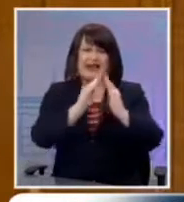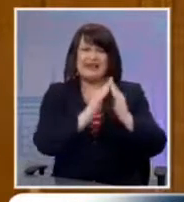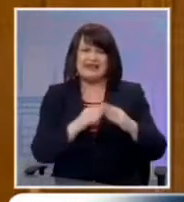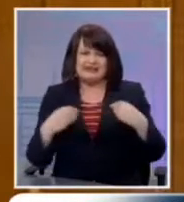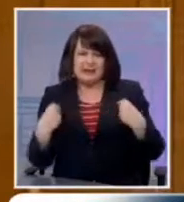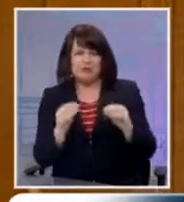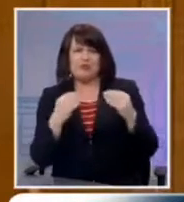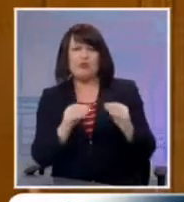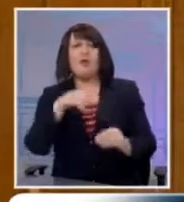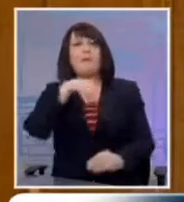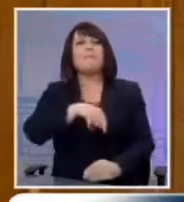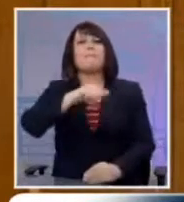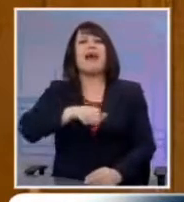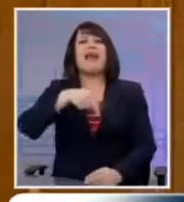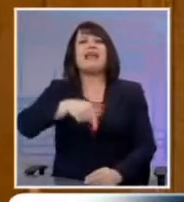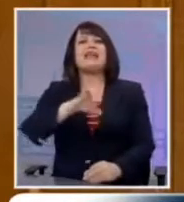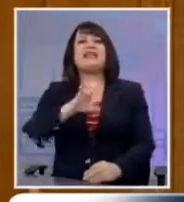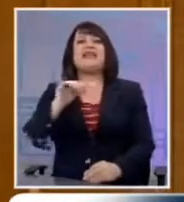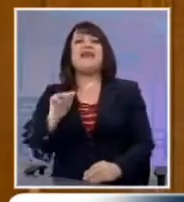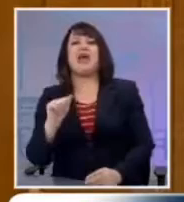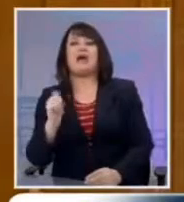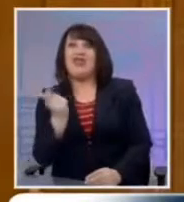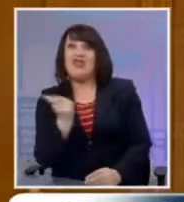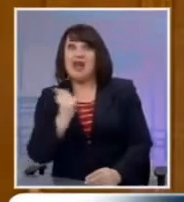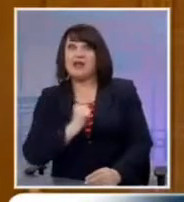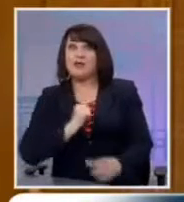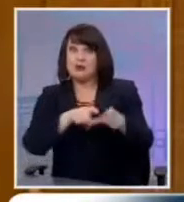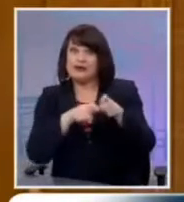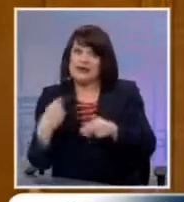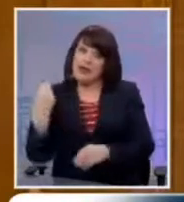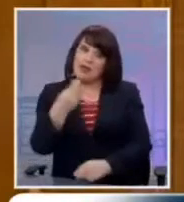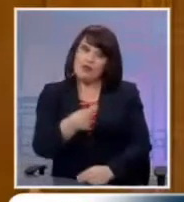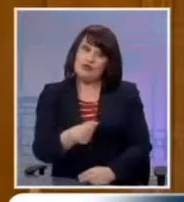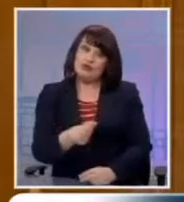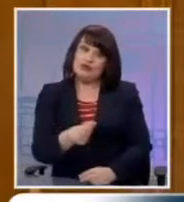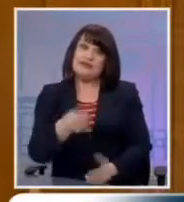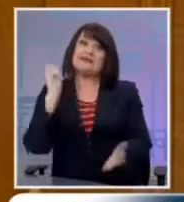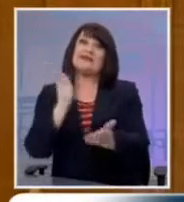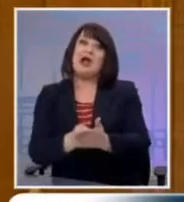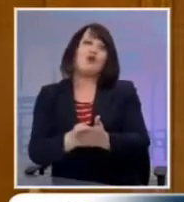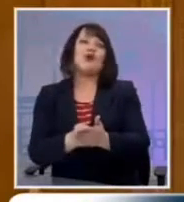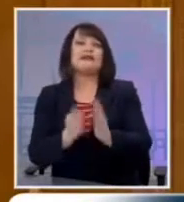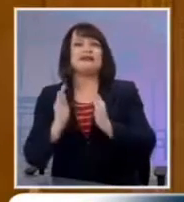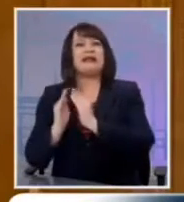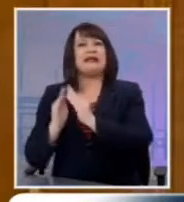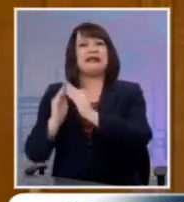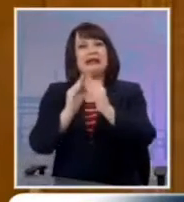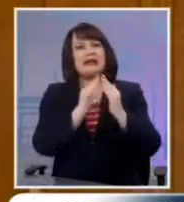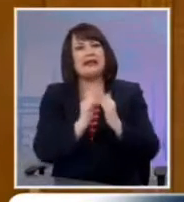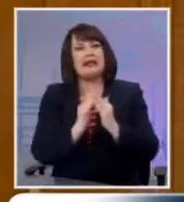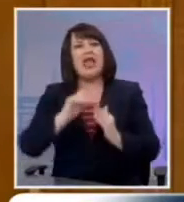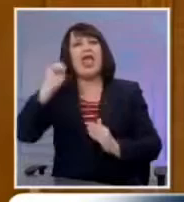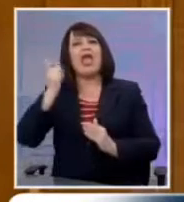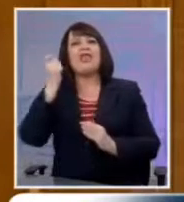στην Παγέα, που δώσατε δάνειο σε ιδιωτική εταιρεία για να τα αγοράσει μέσω της Εθνικής